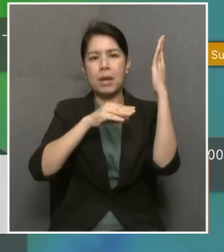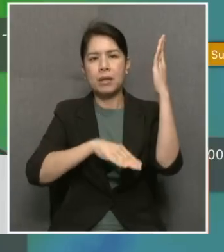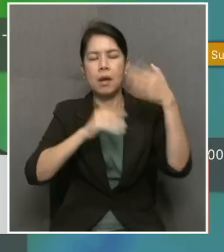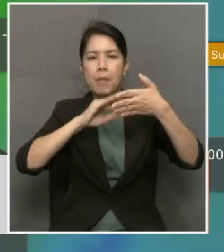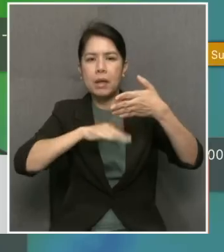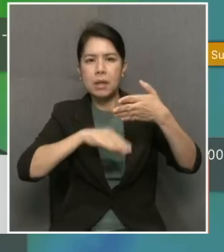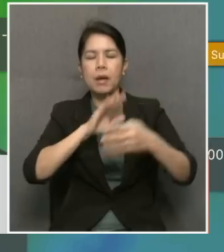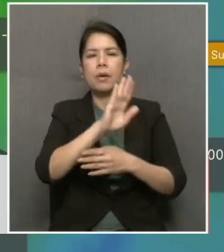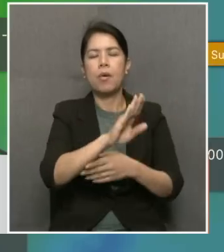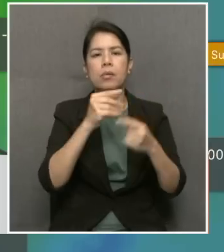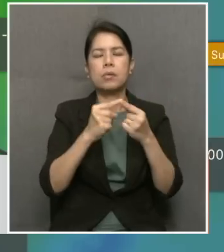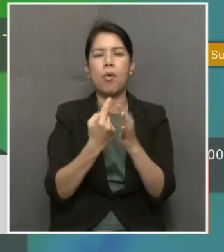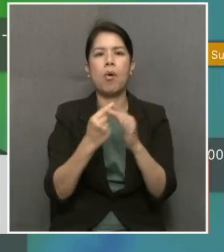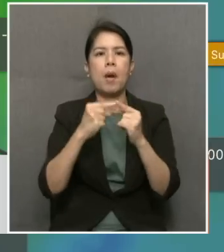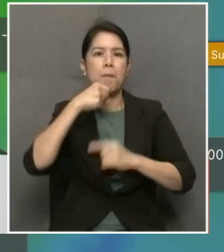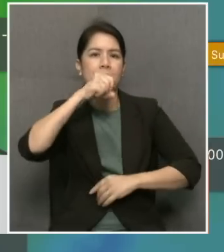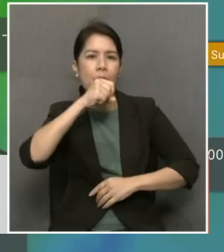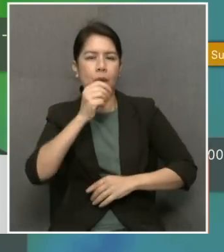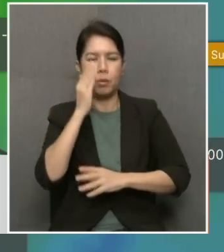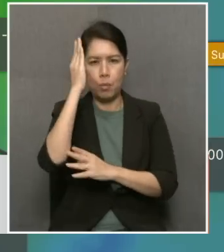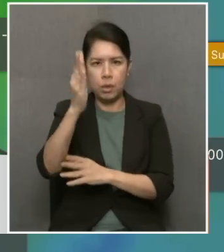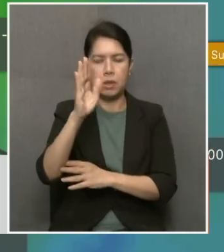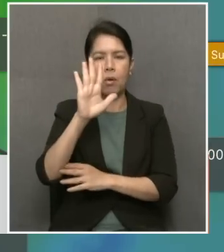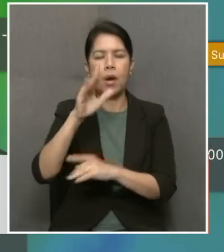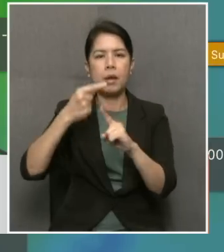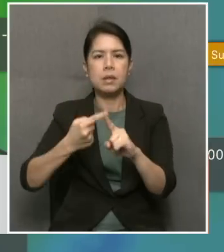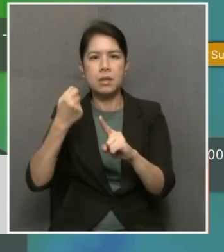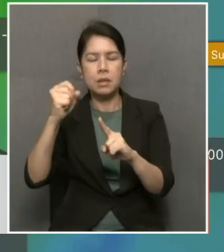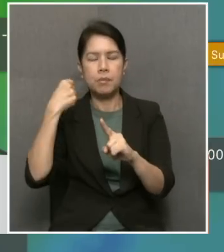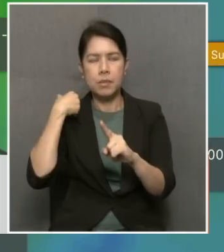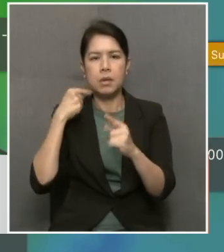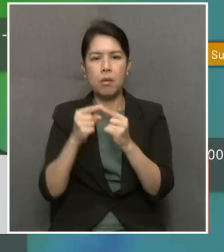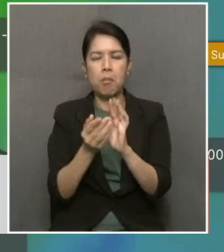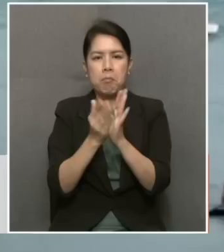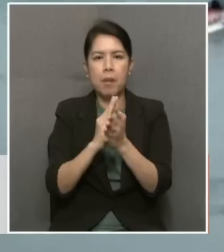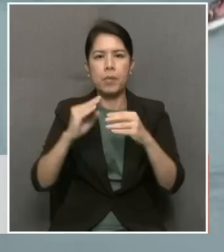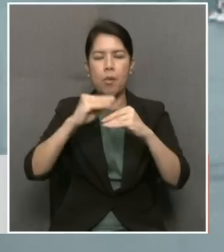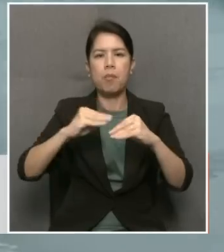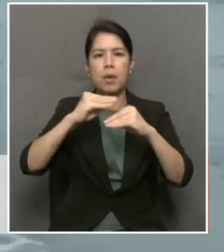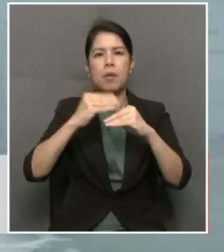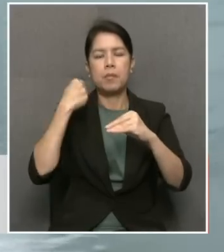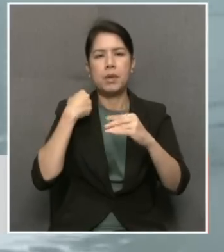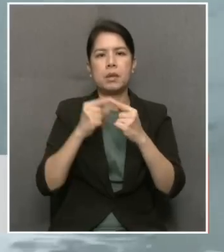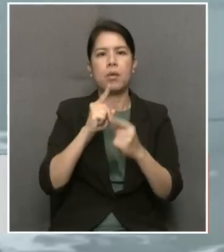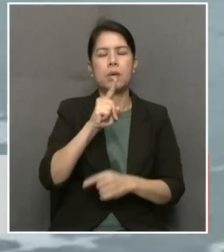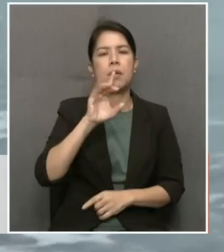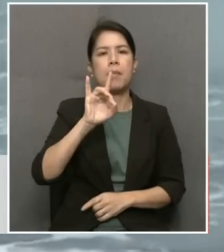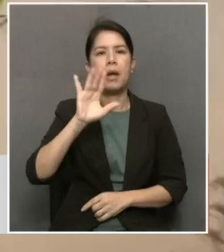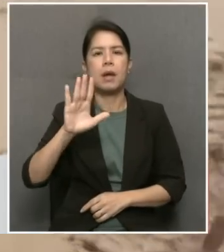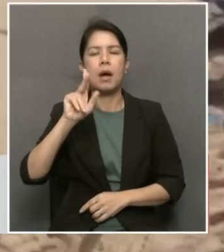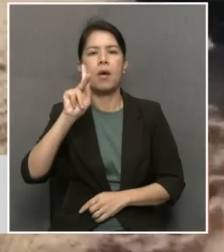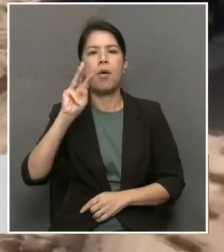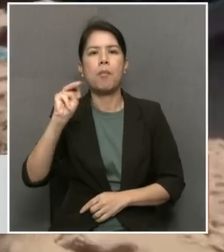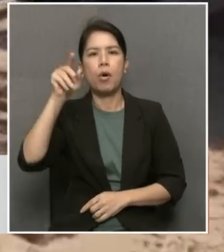นี้5ตุลาคมนะคะโดยความเร็วลมใกล้ศูนย์กลางจะทวีขึ้นไปอยู่ที่185กิโลเมตรต่อชั่วโม